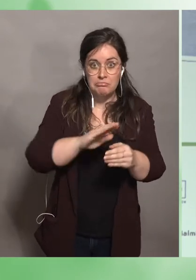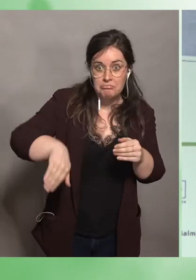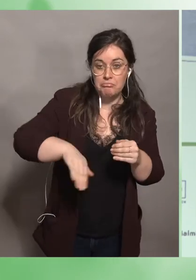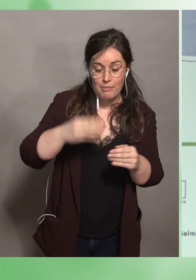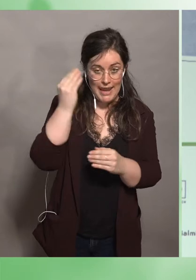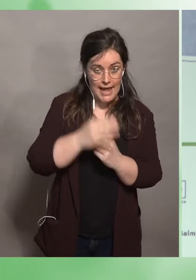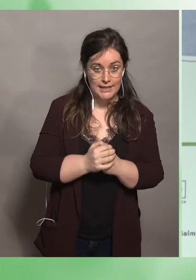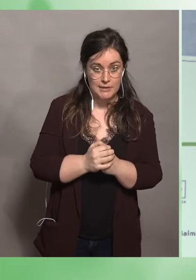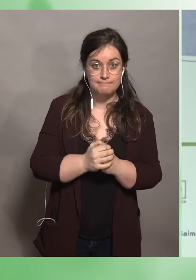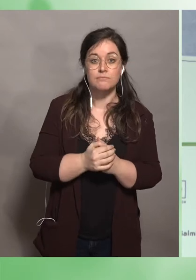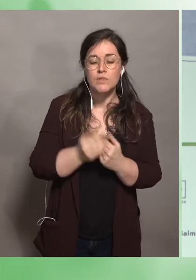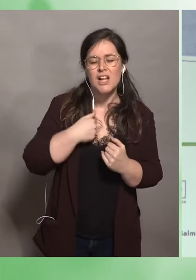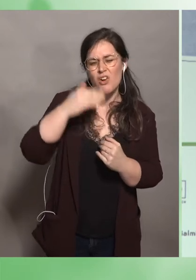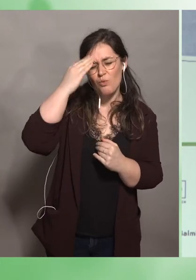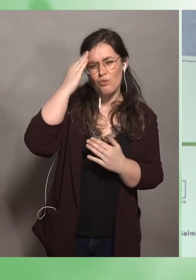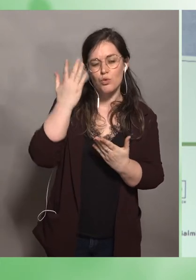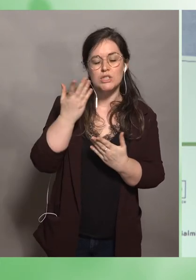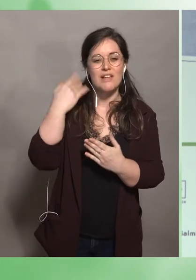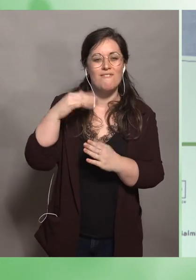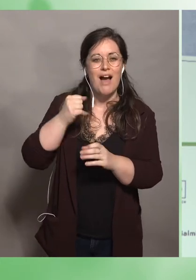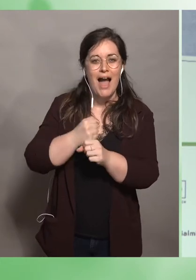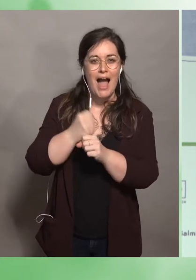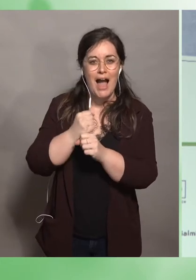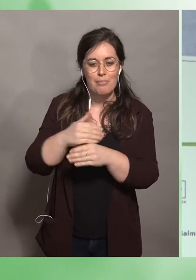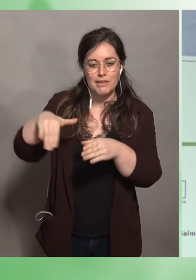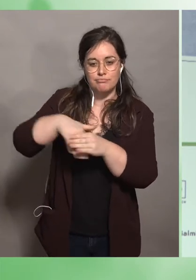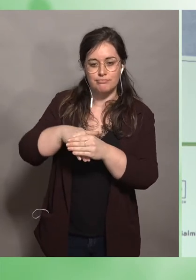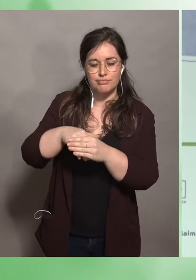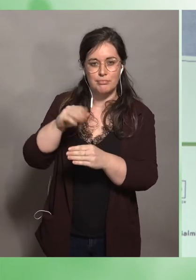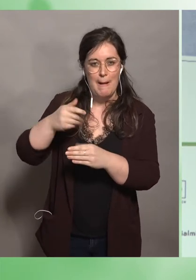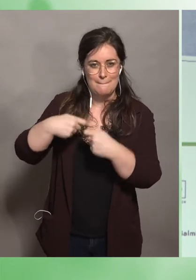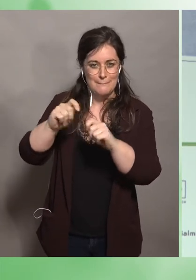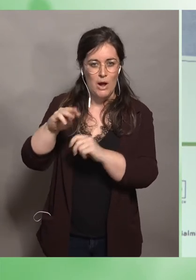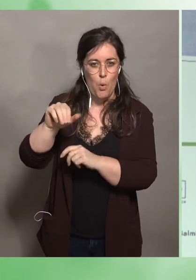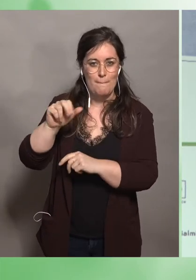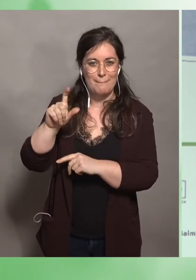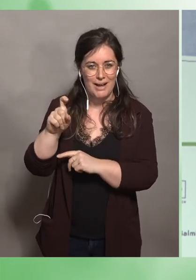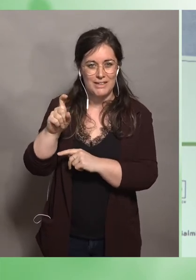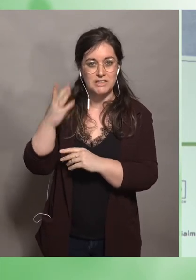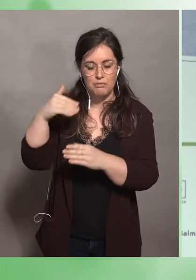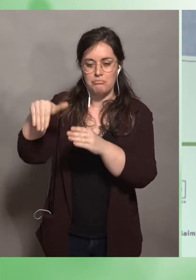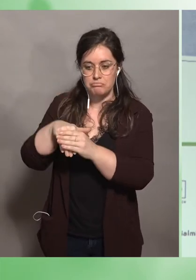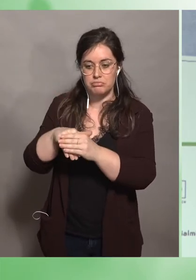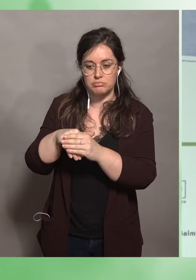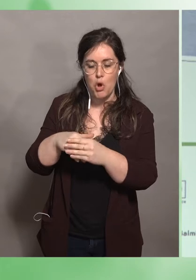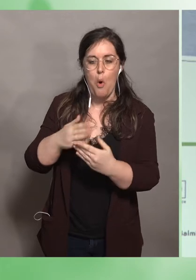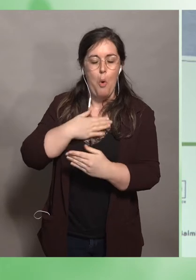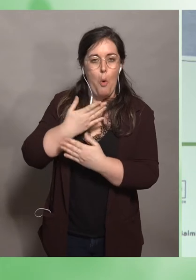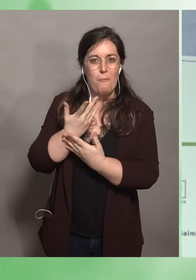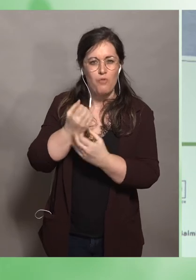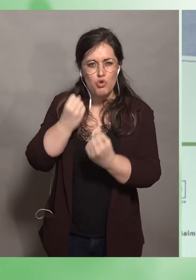habe. Und ich wusste, dass er einen Job bei Baumax hat. Und ich wusste, dass er dort beschäftigt ist und trotz seiner schweren Mobilitätseinschränkung